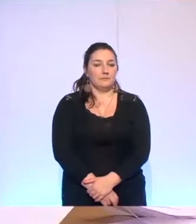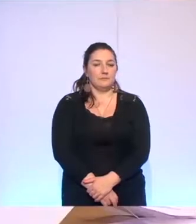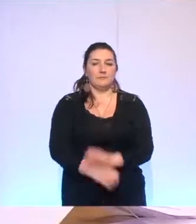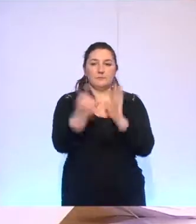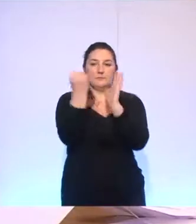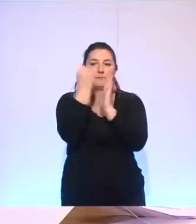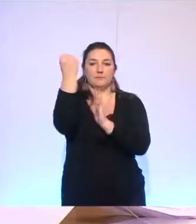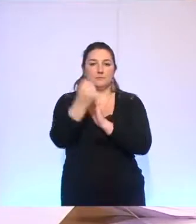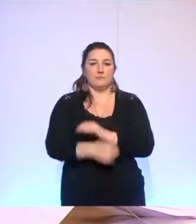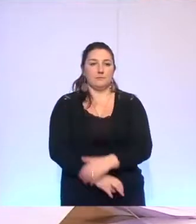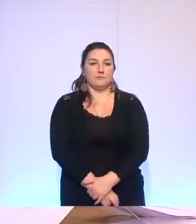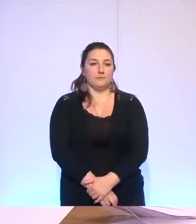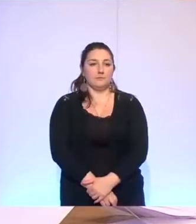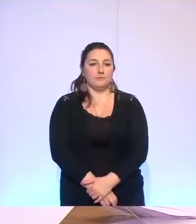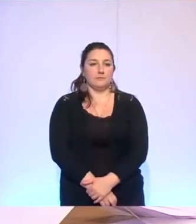Pour.